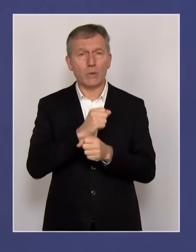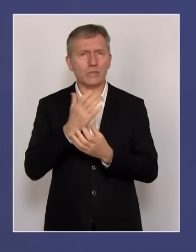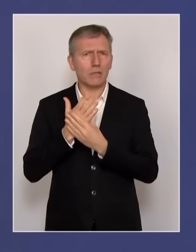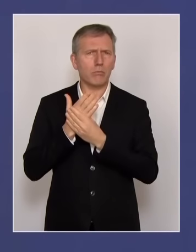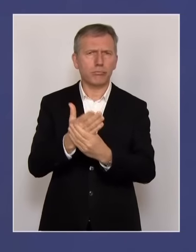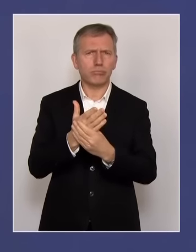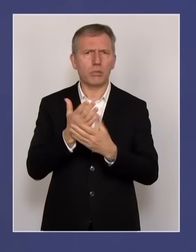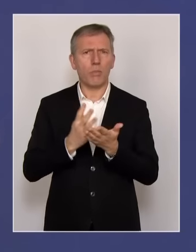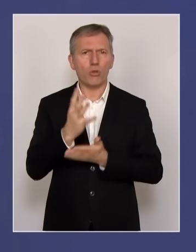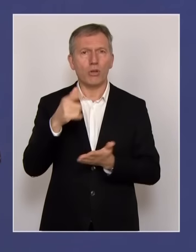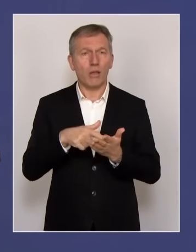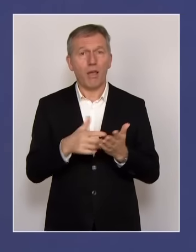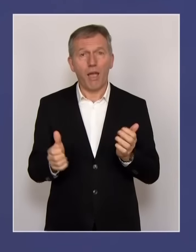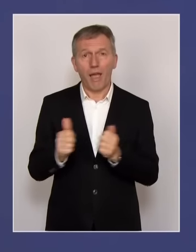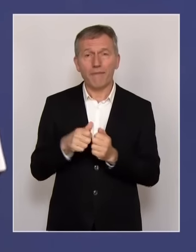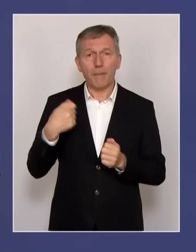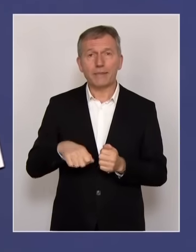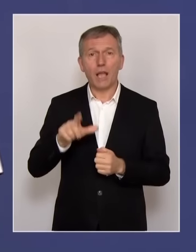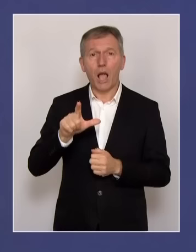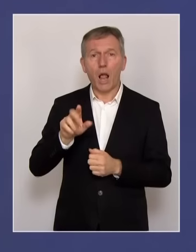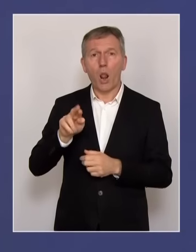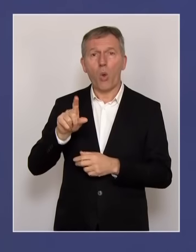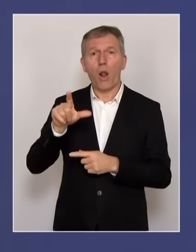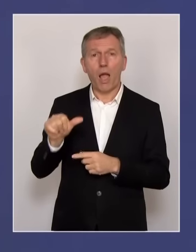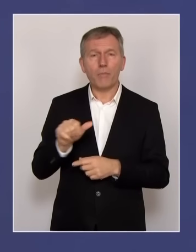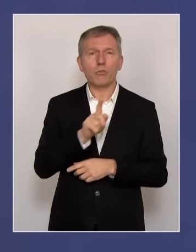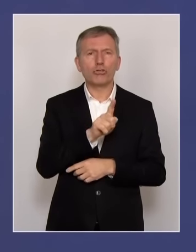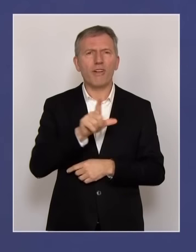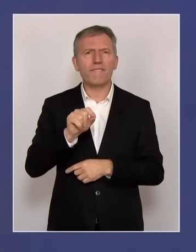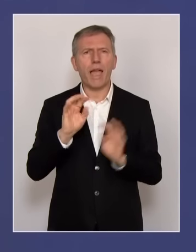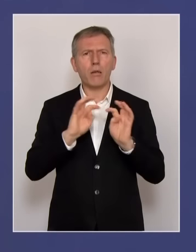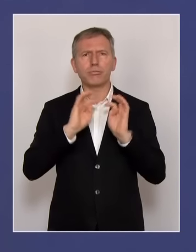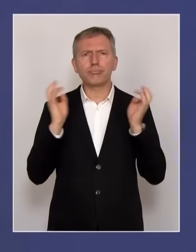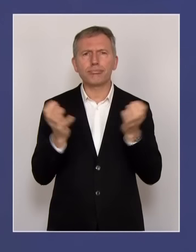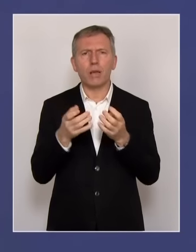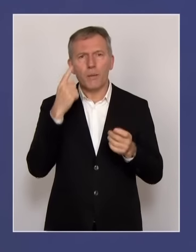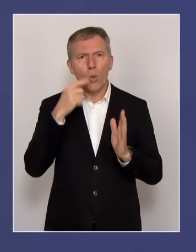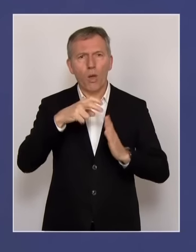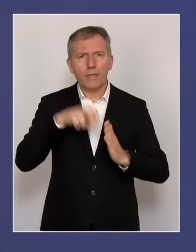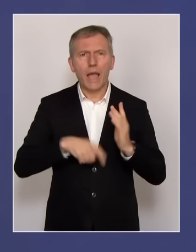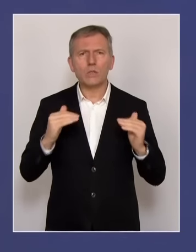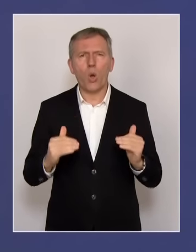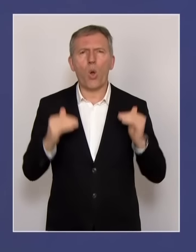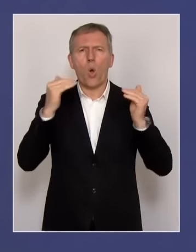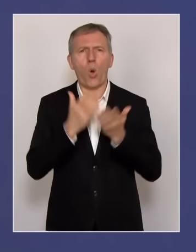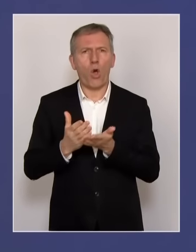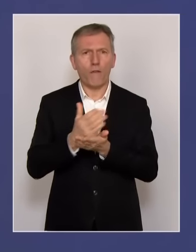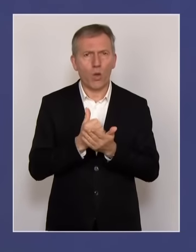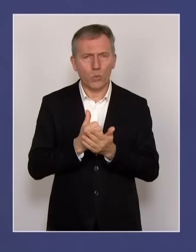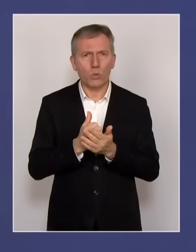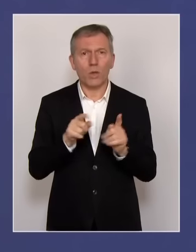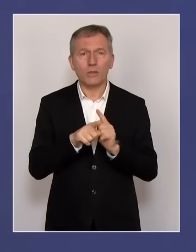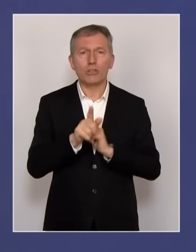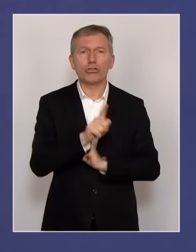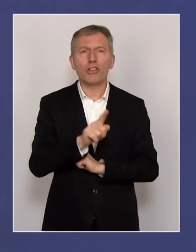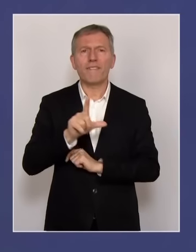c'est pourquoi avec le président Lula nous avons dans le G20 bâti cette alliance pour la taxation des très hauts revenus et que c'est dans